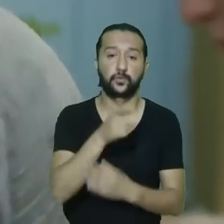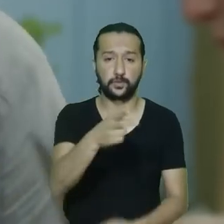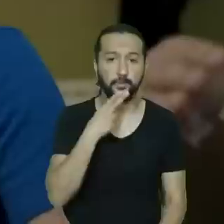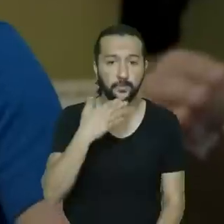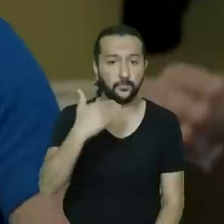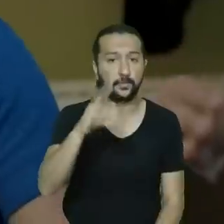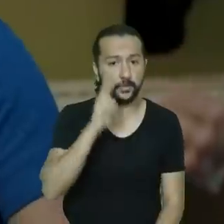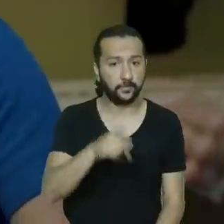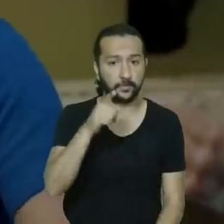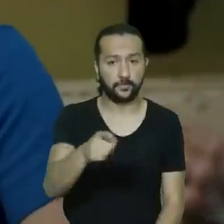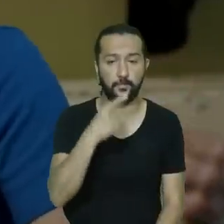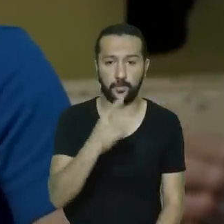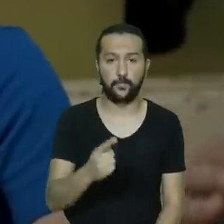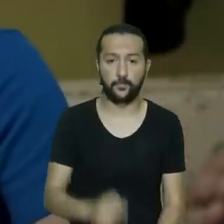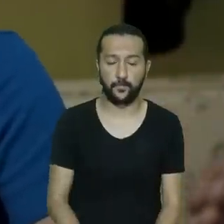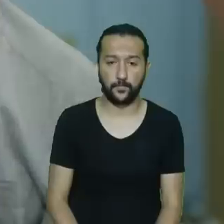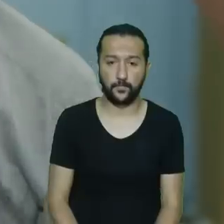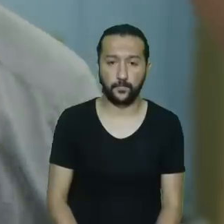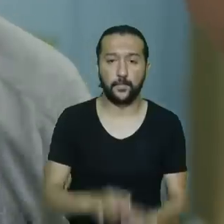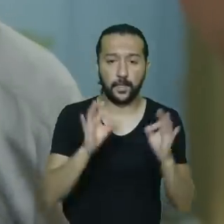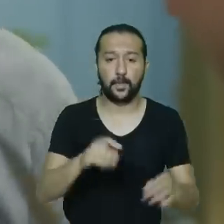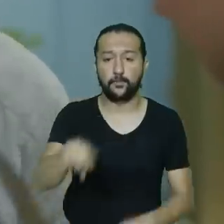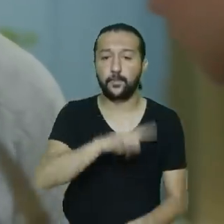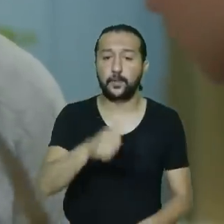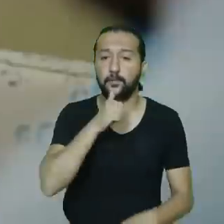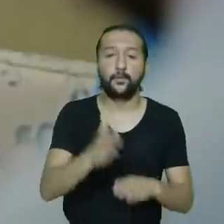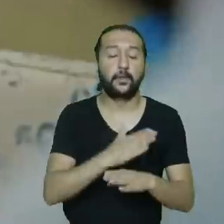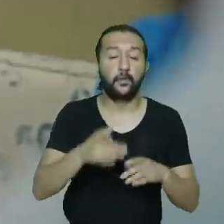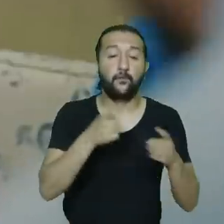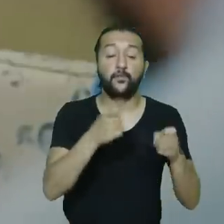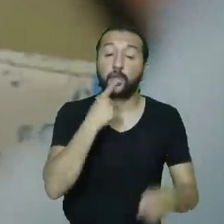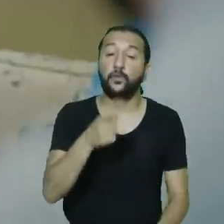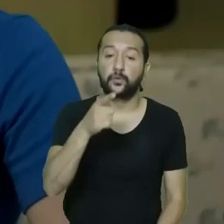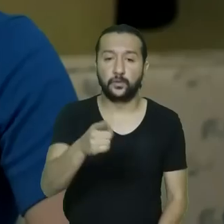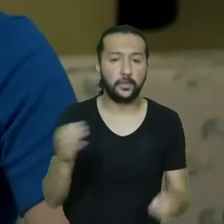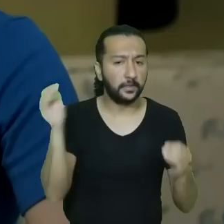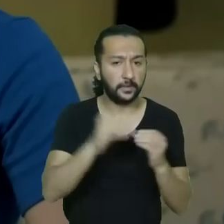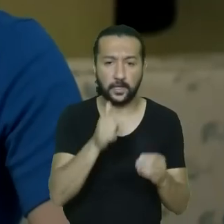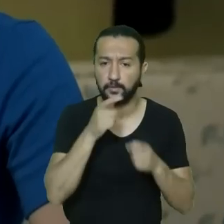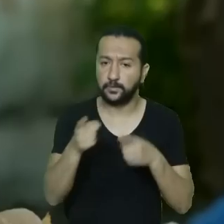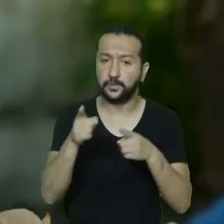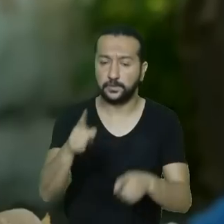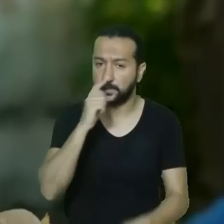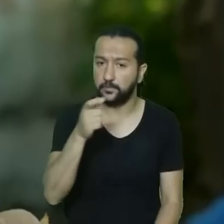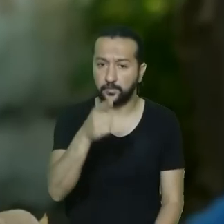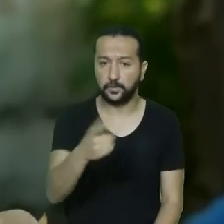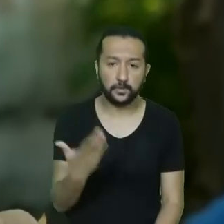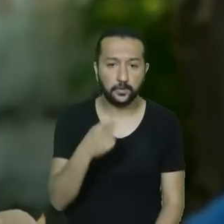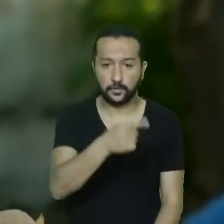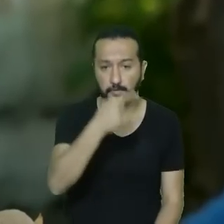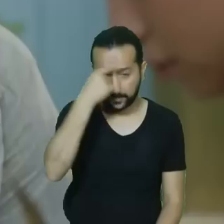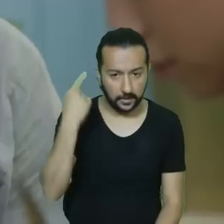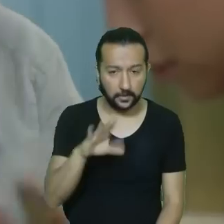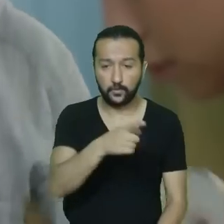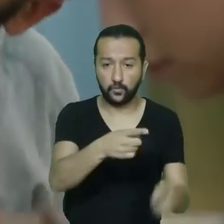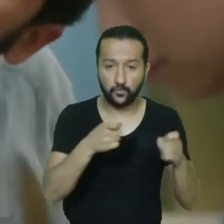kız, çak demince ağzının ortasında bir dene. Hem siz bununla ne bu diyorsunuz? Ne gazı getiriyorsunuz adıma? Öyle hızını alamayacağım